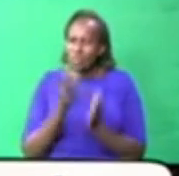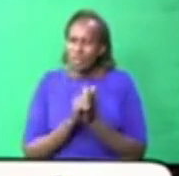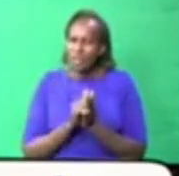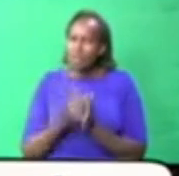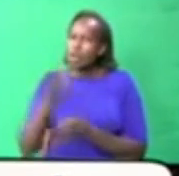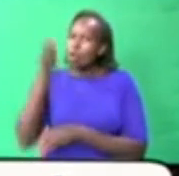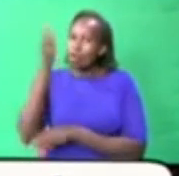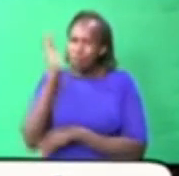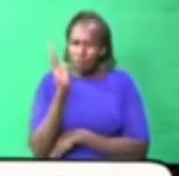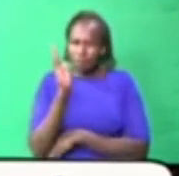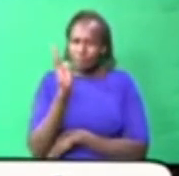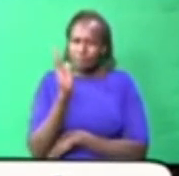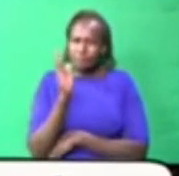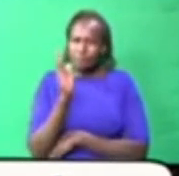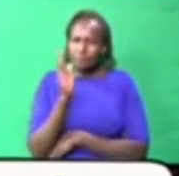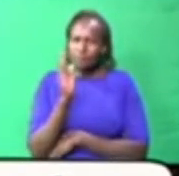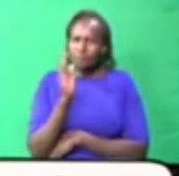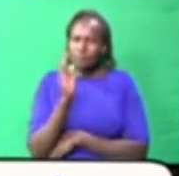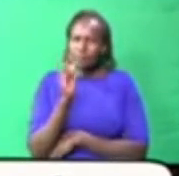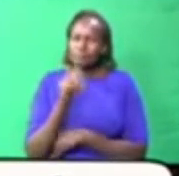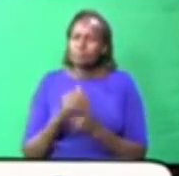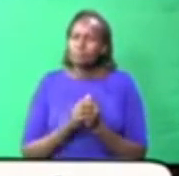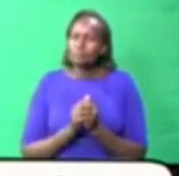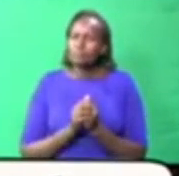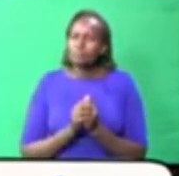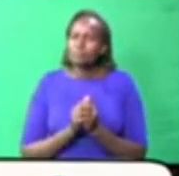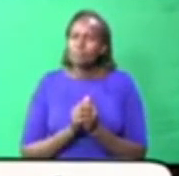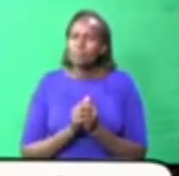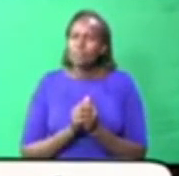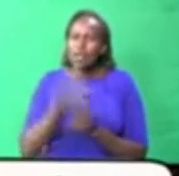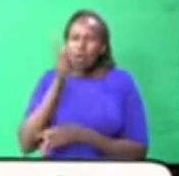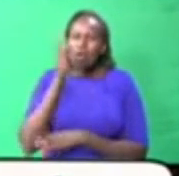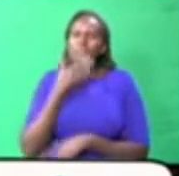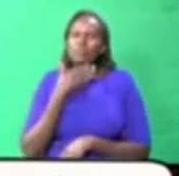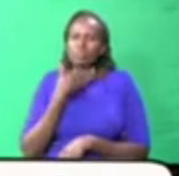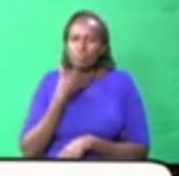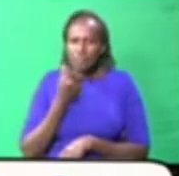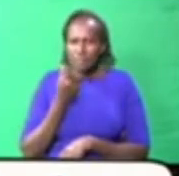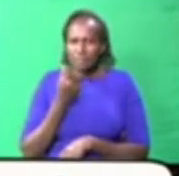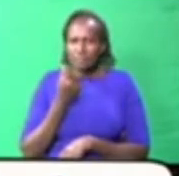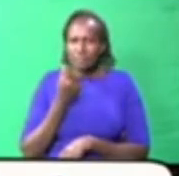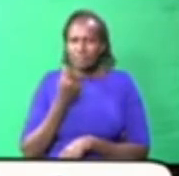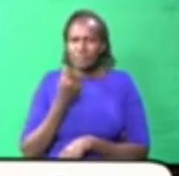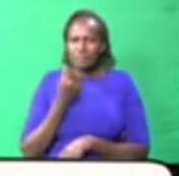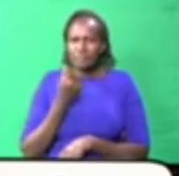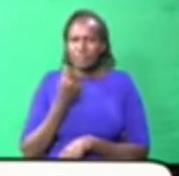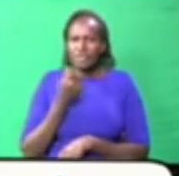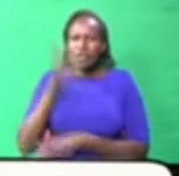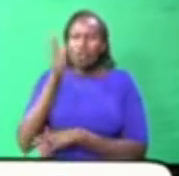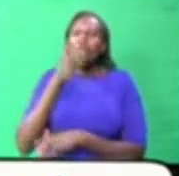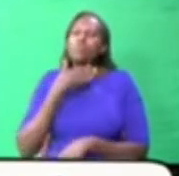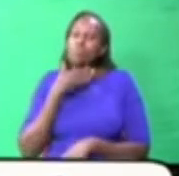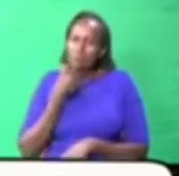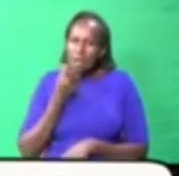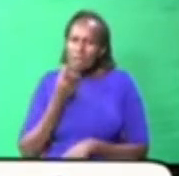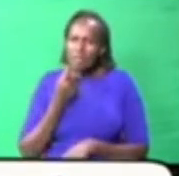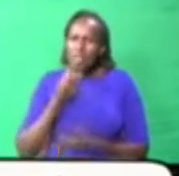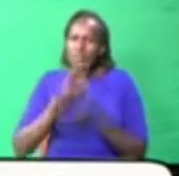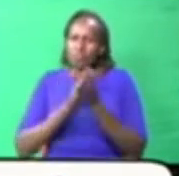Mungu si hivyo anavyo tamani. Hatamani mambo kama yale kwenye maisha yetu. Anatamani tukomae